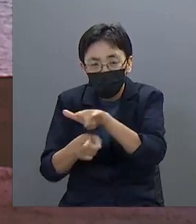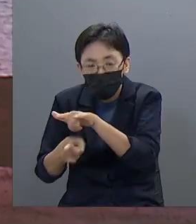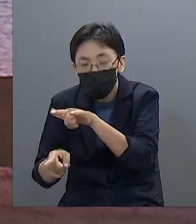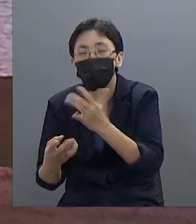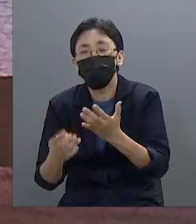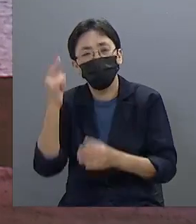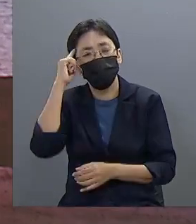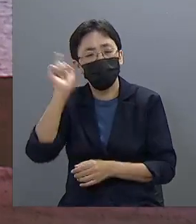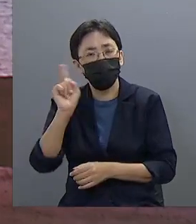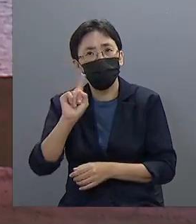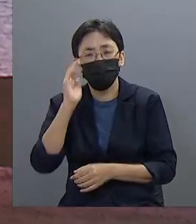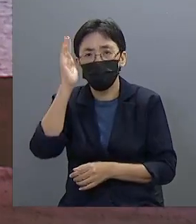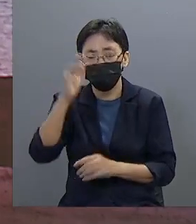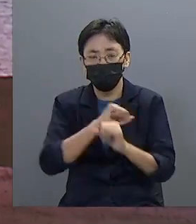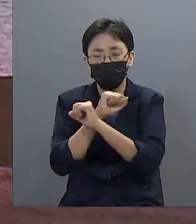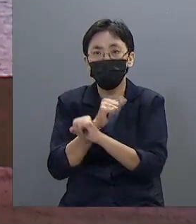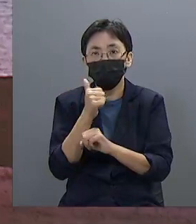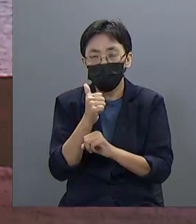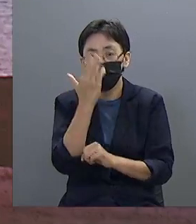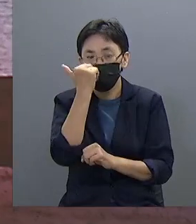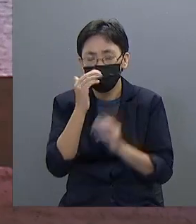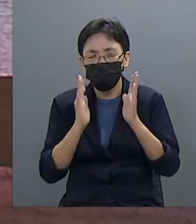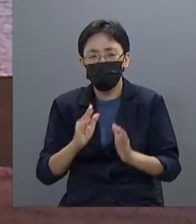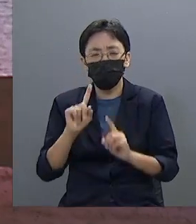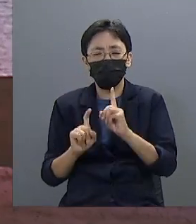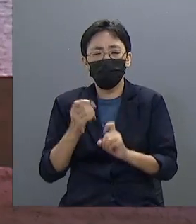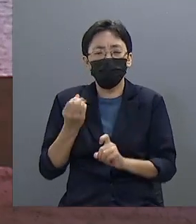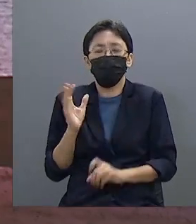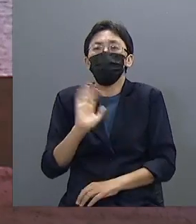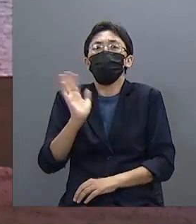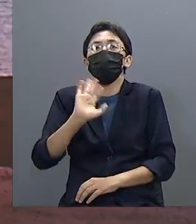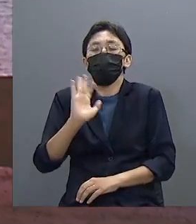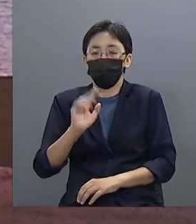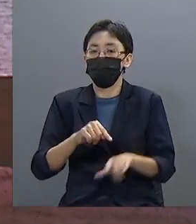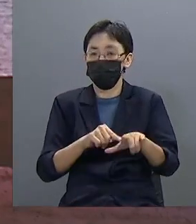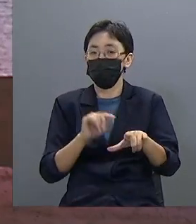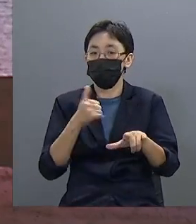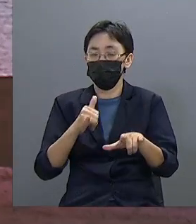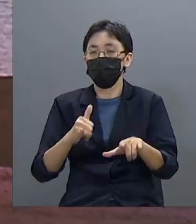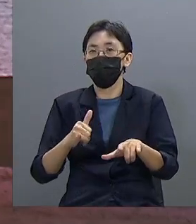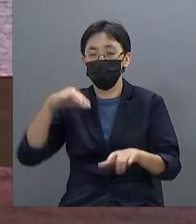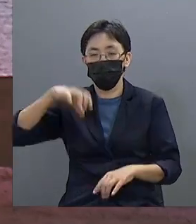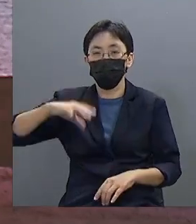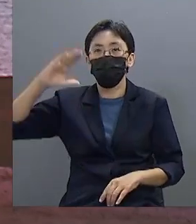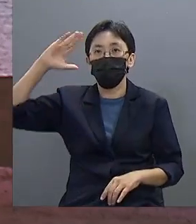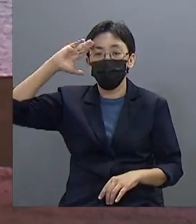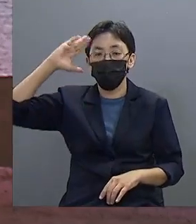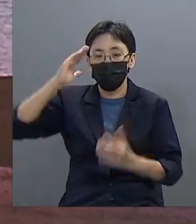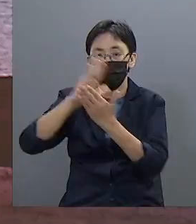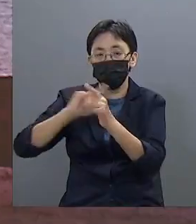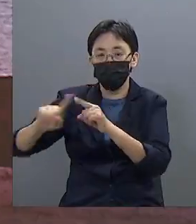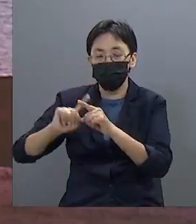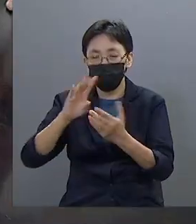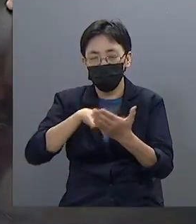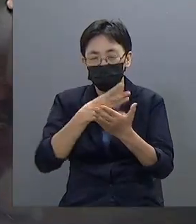ากรคนนะคะแล้วก็กำลังกลายเป็นอาวุธแห่งอนาคตของกองลับของกองทัพหลายชาติอีกด้วยค่ะคุณเจชตาคุณพ